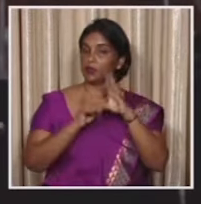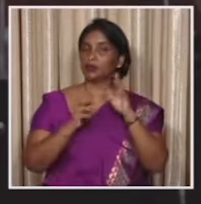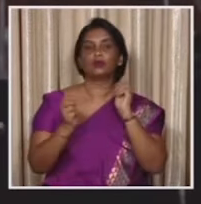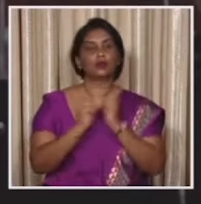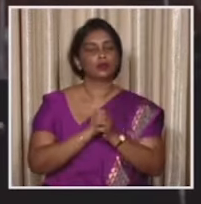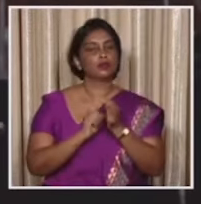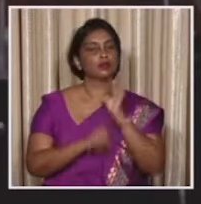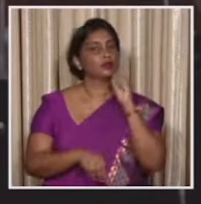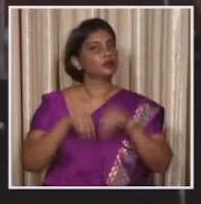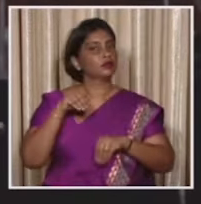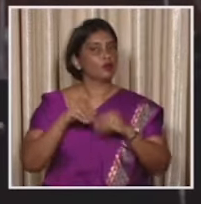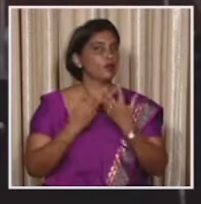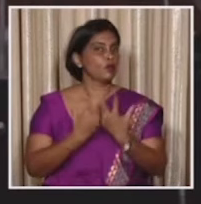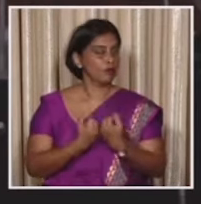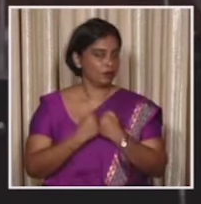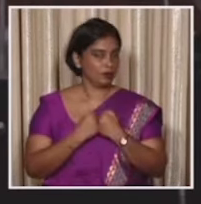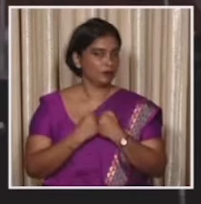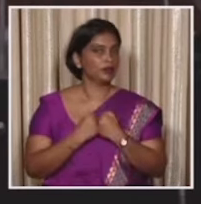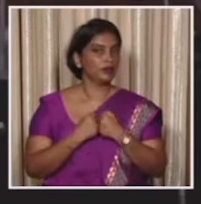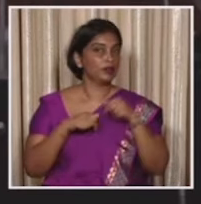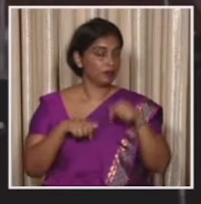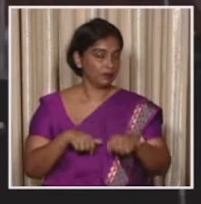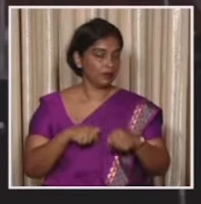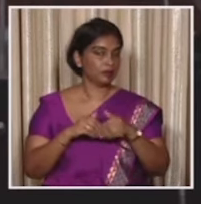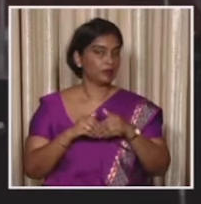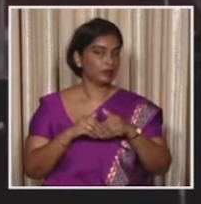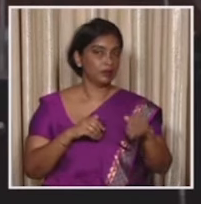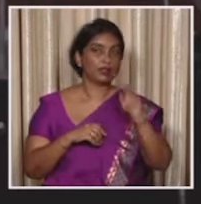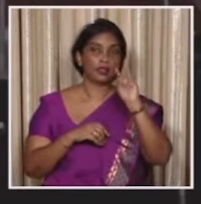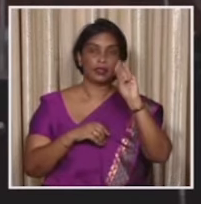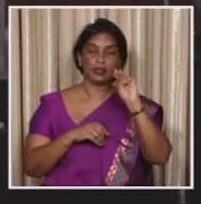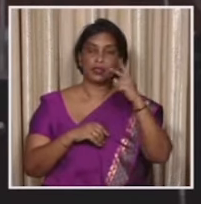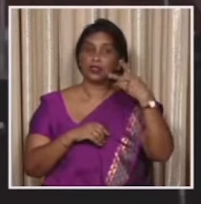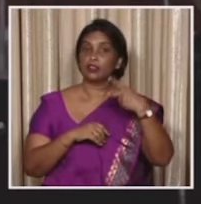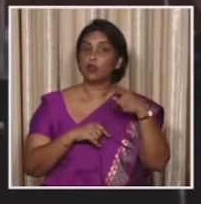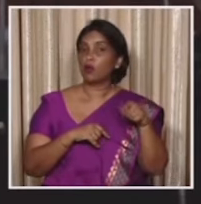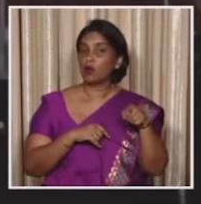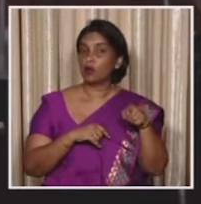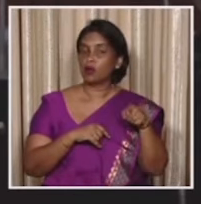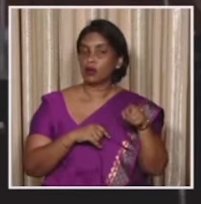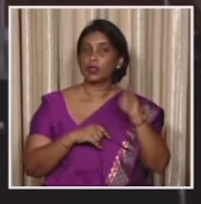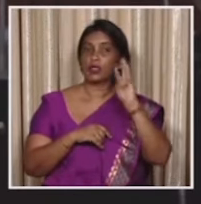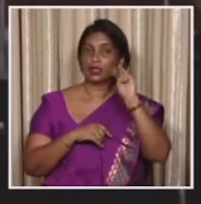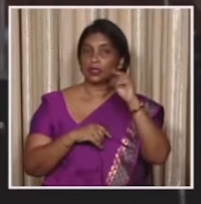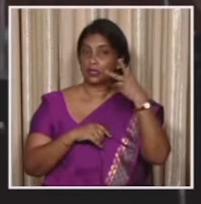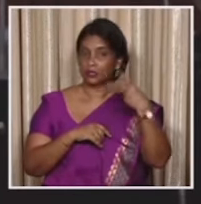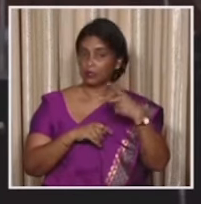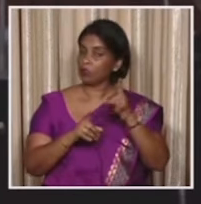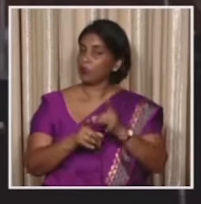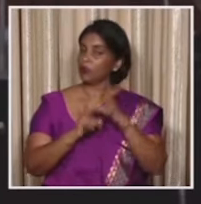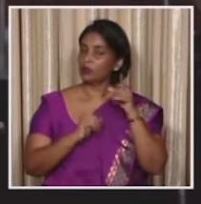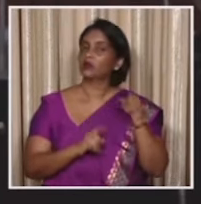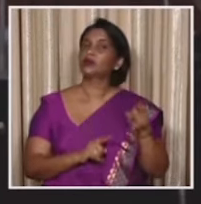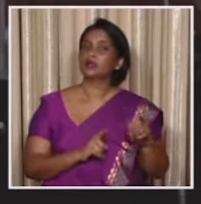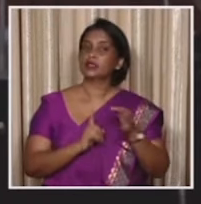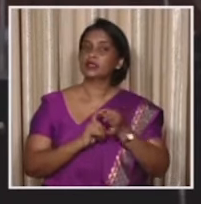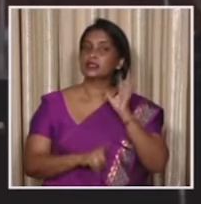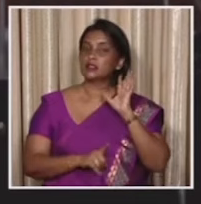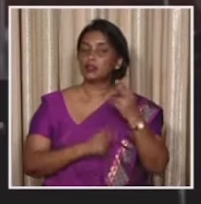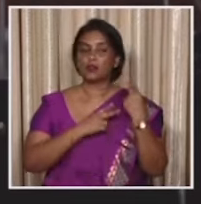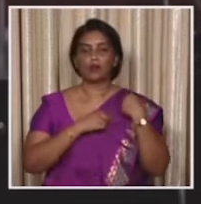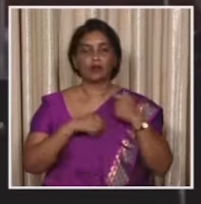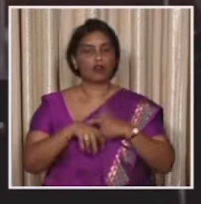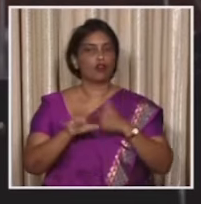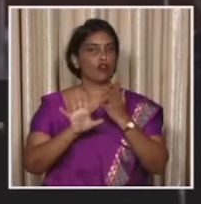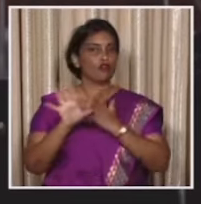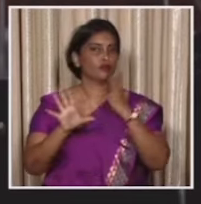කරන්න ජනමත විචාරණයක් අවශ්‍යයි. දැනටමත් 32 තියෙන්නේ කොච්චරද? 32 වගන්තිය කියන්නේ ජනාධිපති දුරකාලයේ